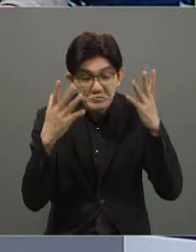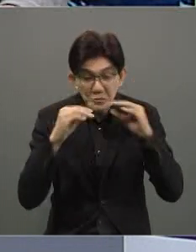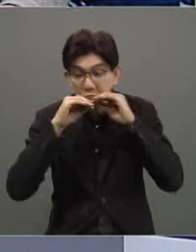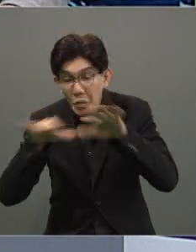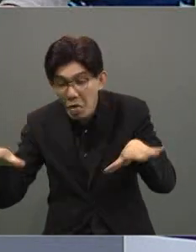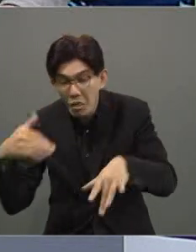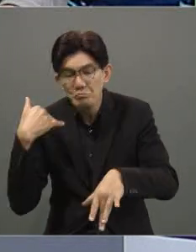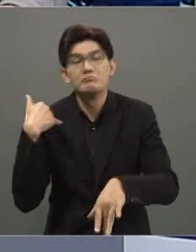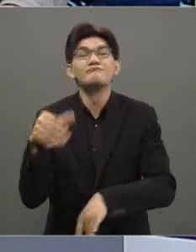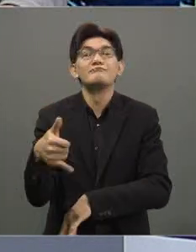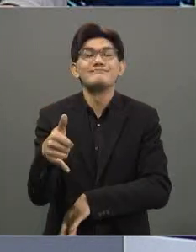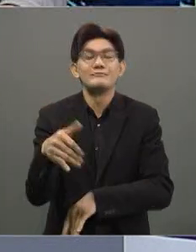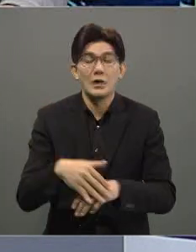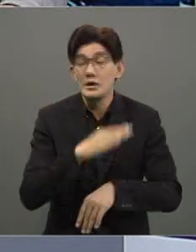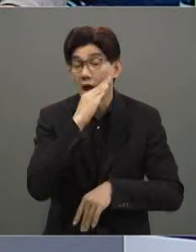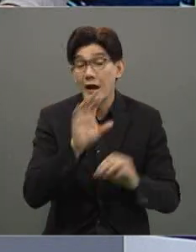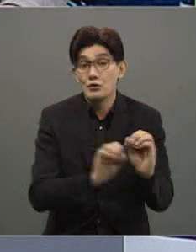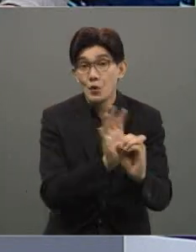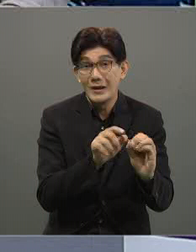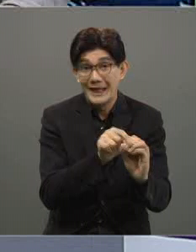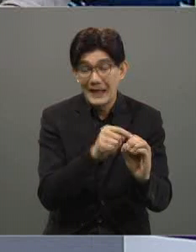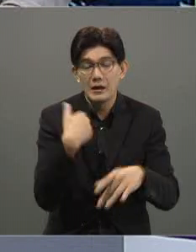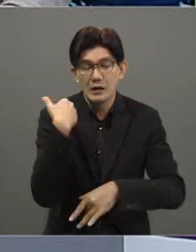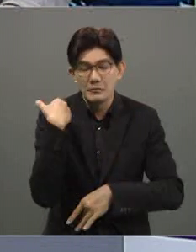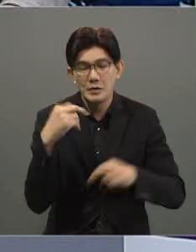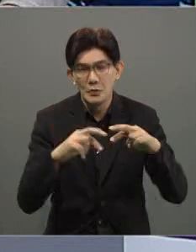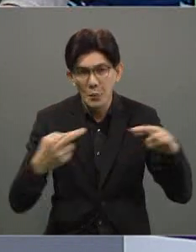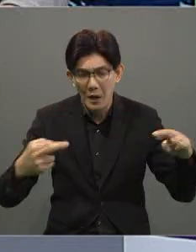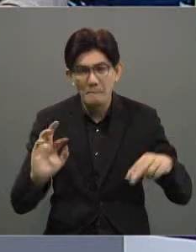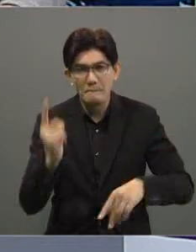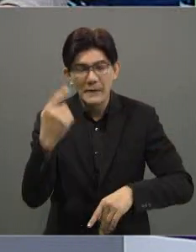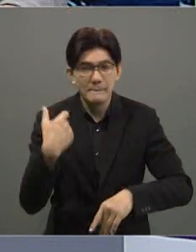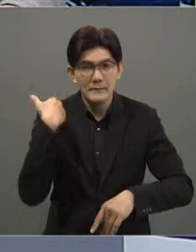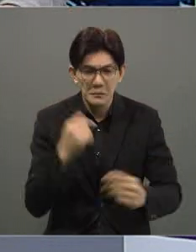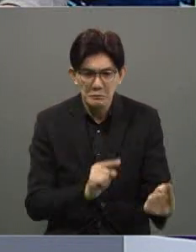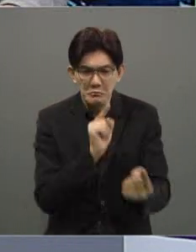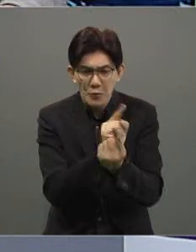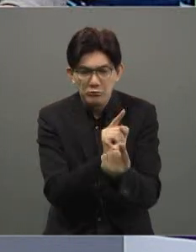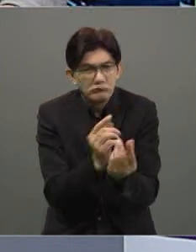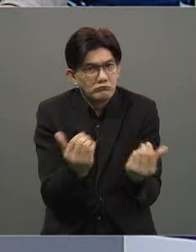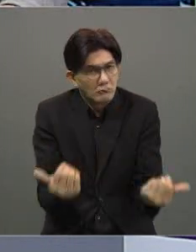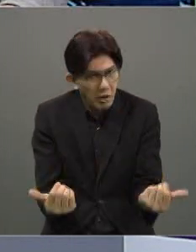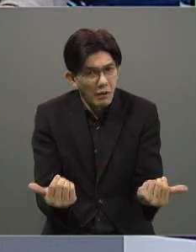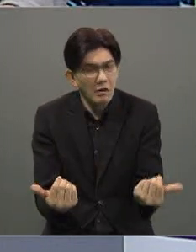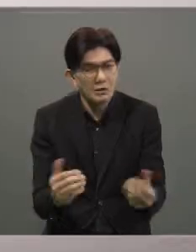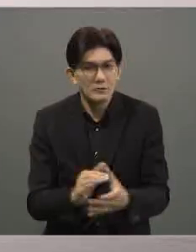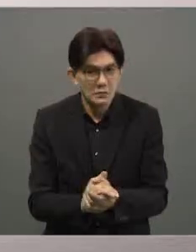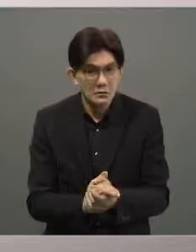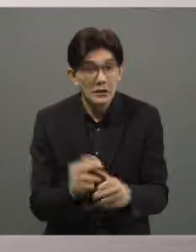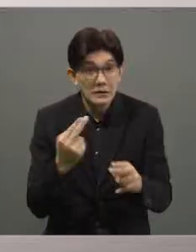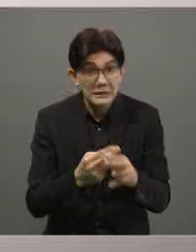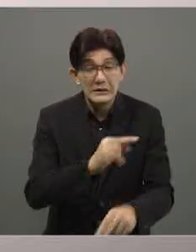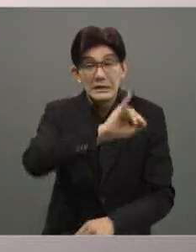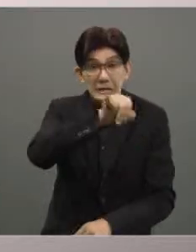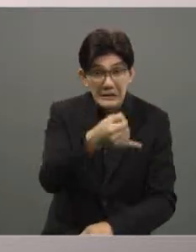แต่มาพูดถึงเรื่องของโควิดนะฮะตอนนี้มีการอัปเดตเรื่องของสายพันธุ์โควิดเหมือนกันเค้าไปเจอสายพันธุ์ตัวนึงที่ชื่อว่าสายพันธุ์ J